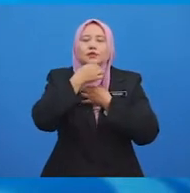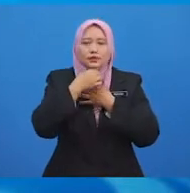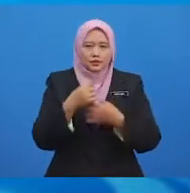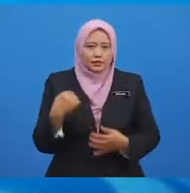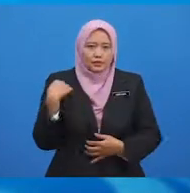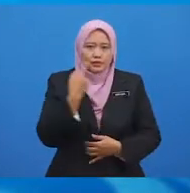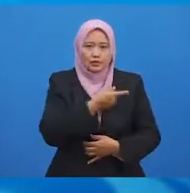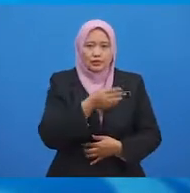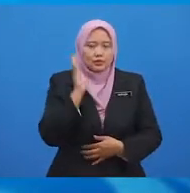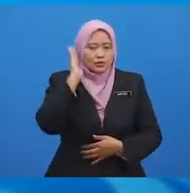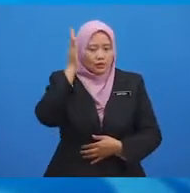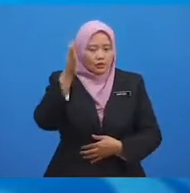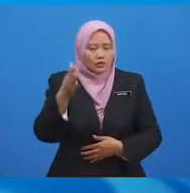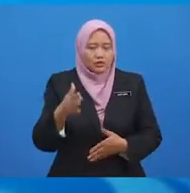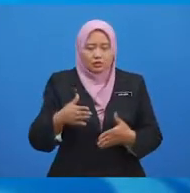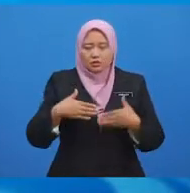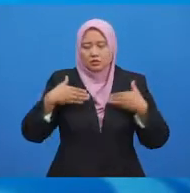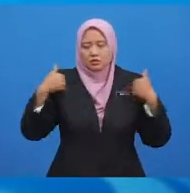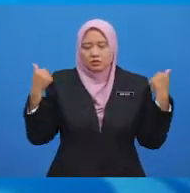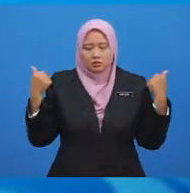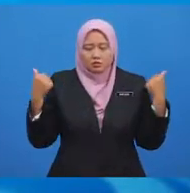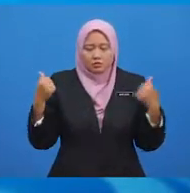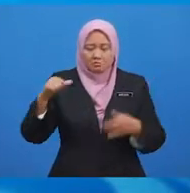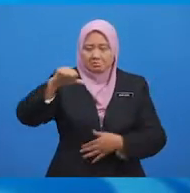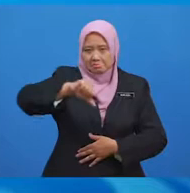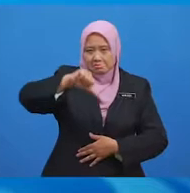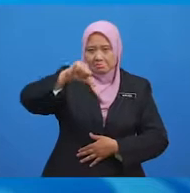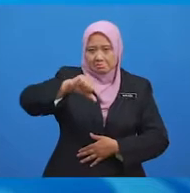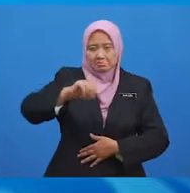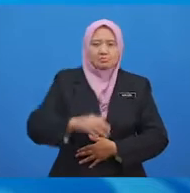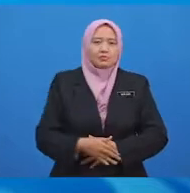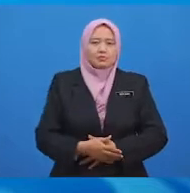mengakibatkan kesihatan kita terjejas.